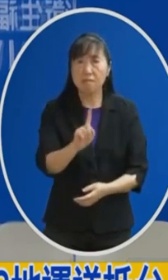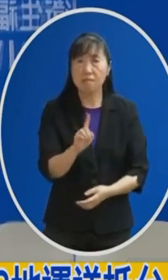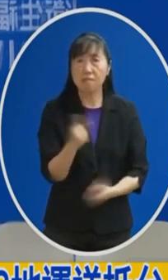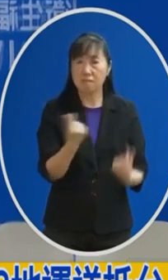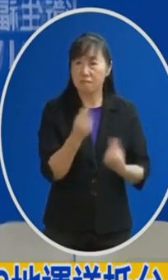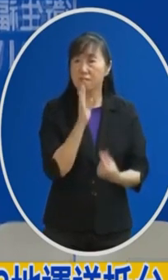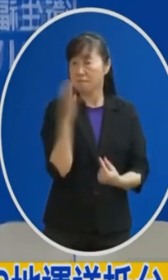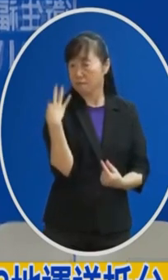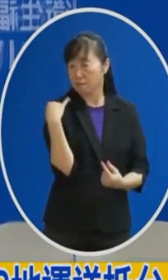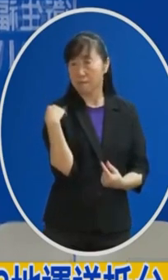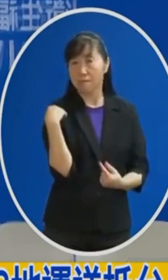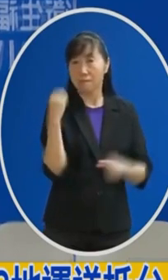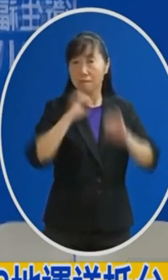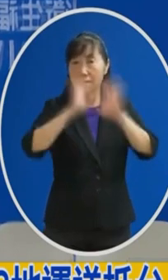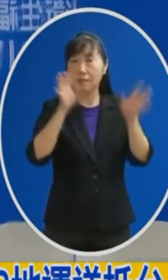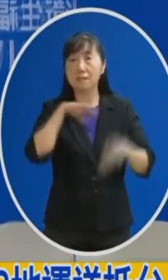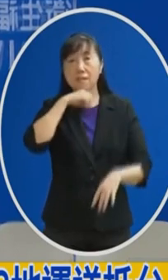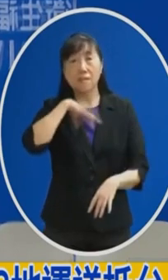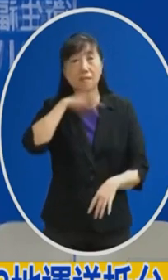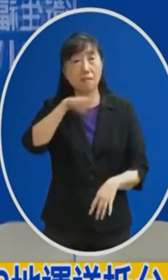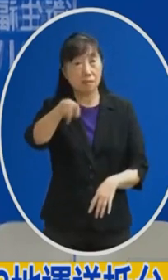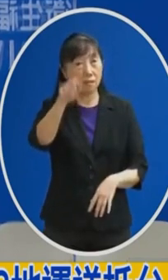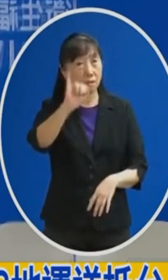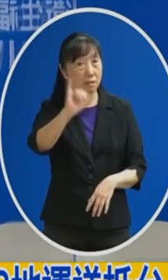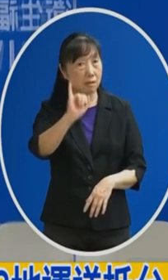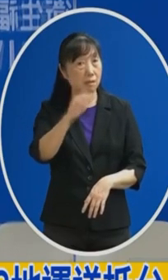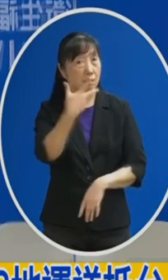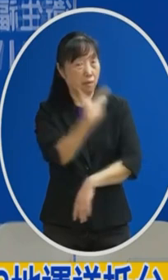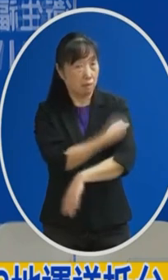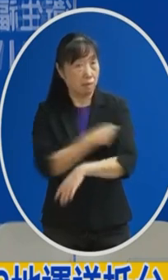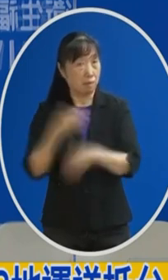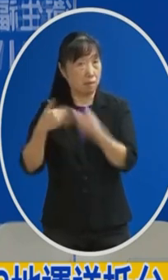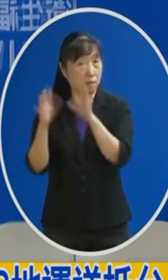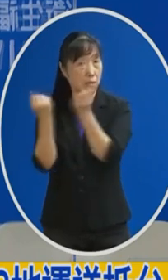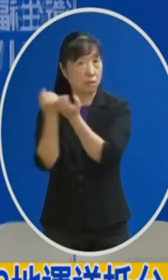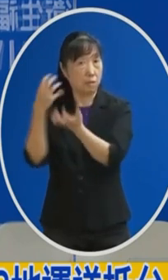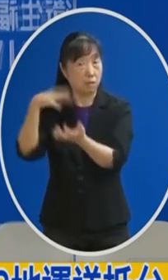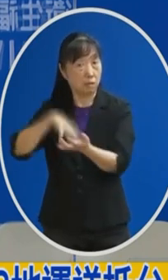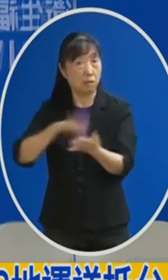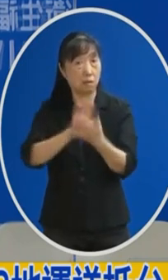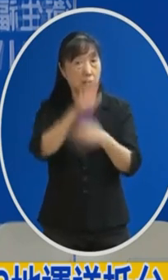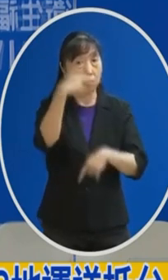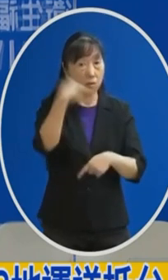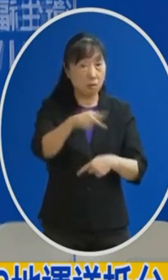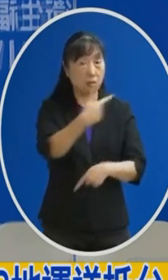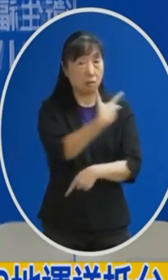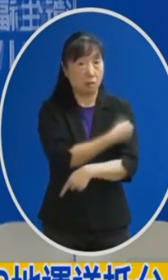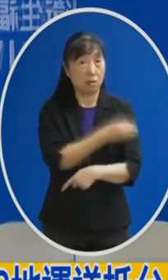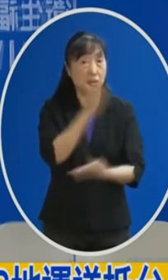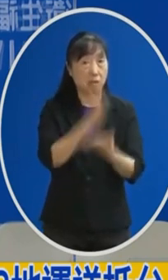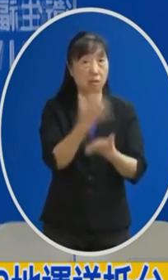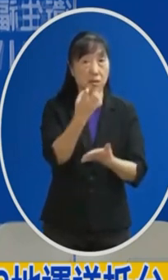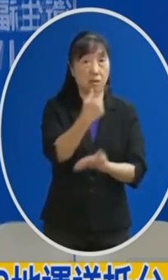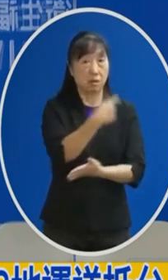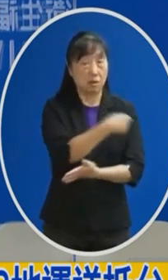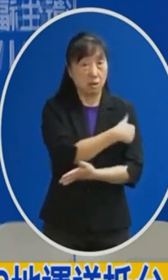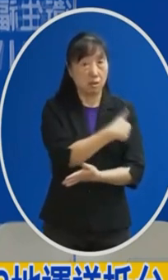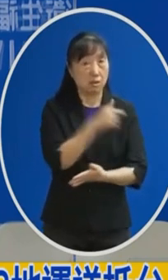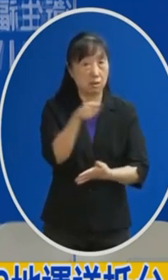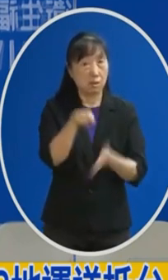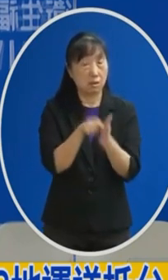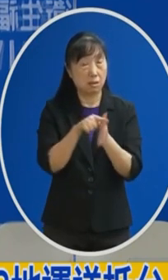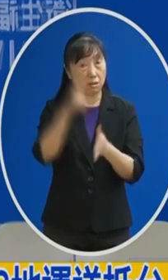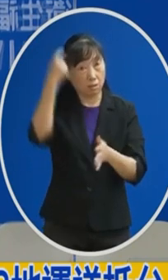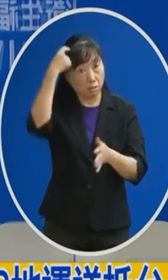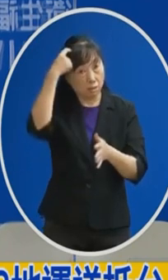的，屏东的一位妇人打莫德纳之后又打止痛针， 五天出现脑出血的一个情